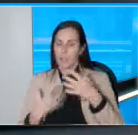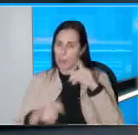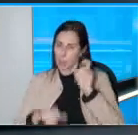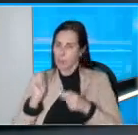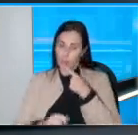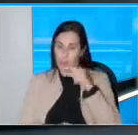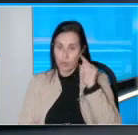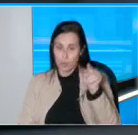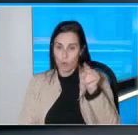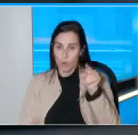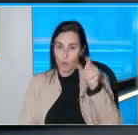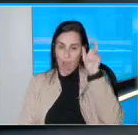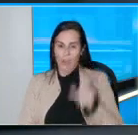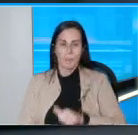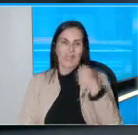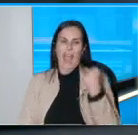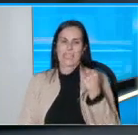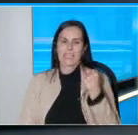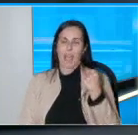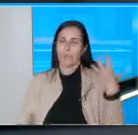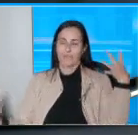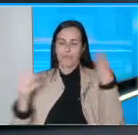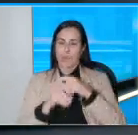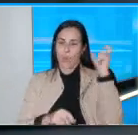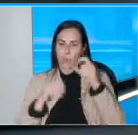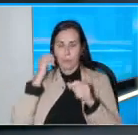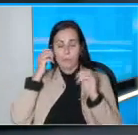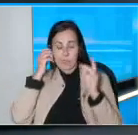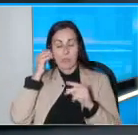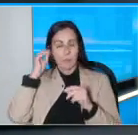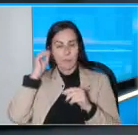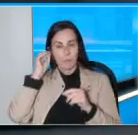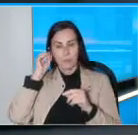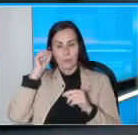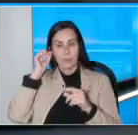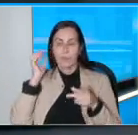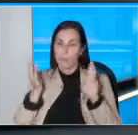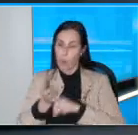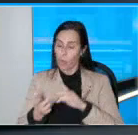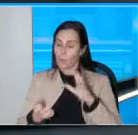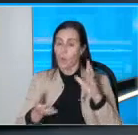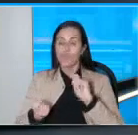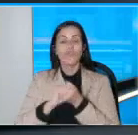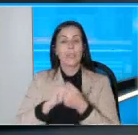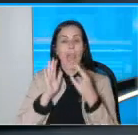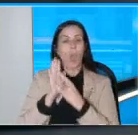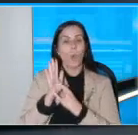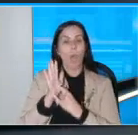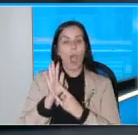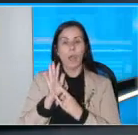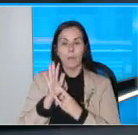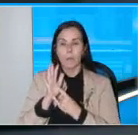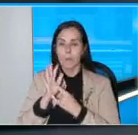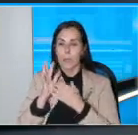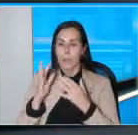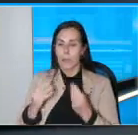אנשים שטוענים שהוא הבן אדם החזק ביותר בתולדות טורקיה. וזה נכון. Okay. שהוא לקח את החוקה, שהוא שינה אותה עם